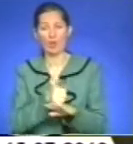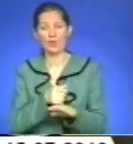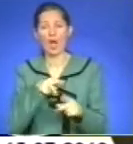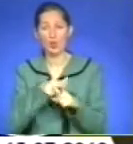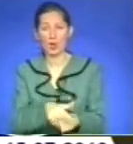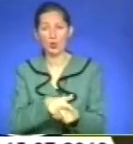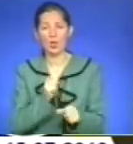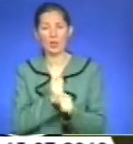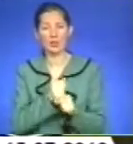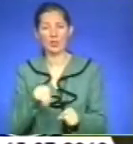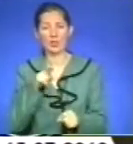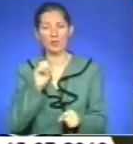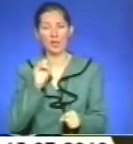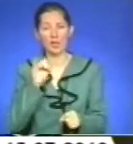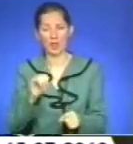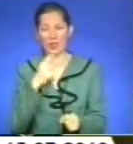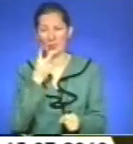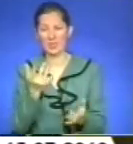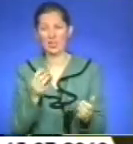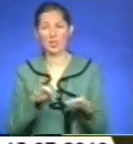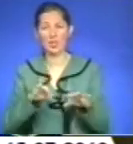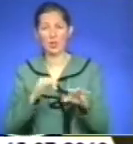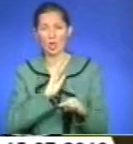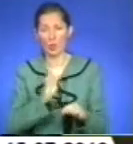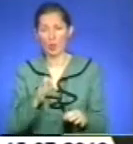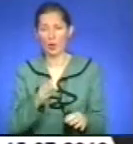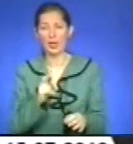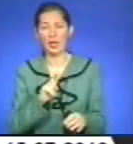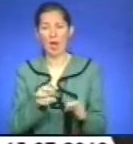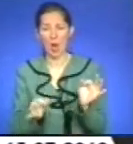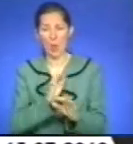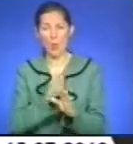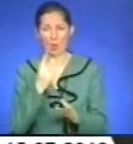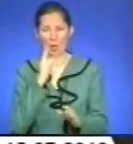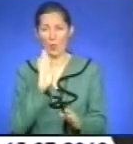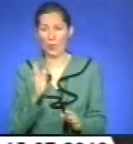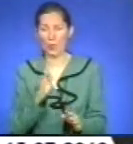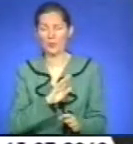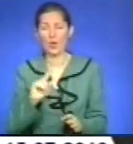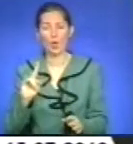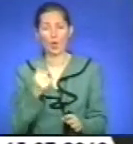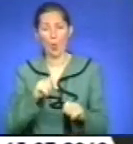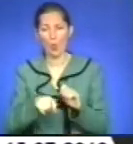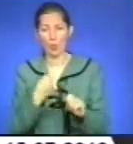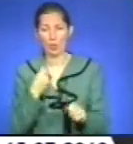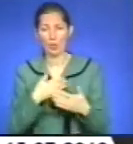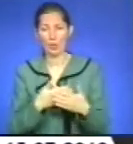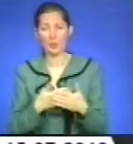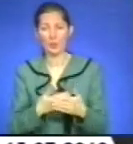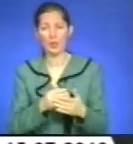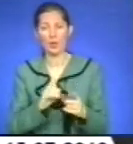скільки транспорту було, яка погода була. Фактично жодного правопорушення правил дорожнього руху і порушення громадського порядку на